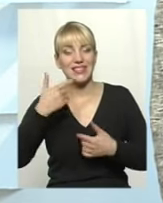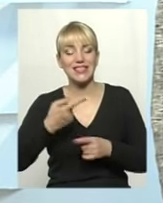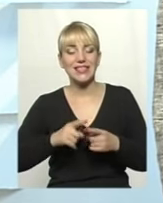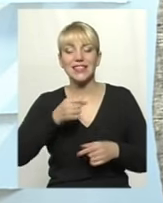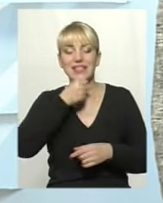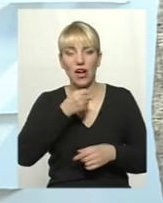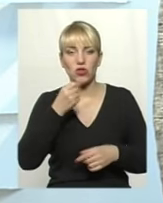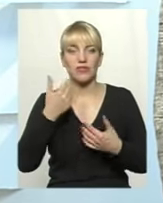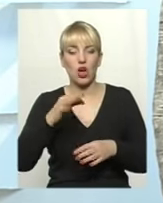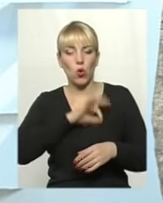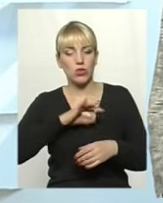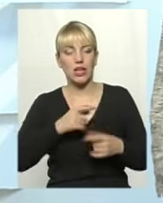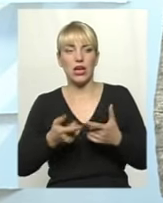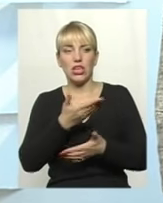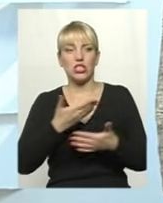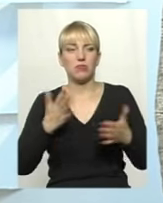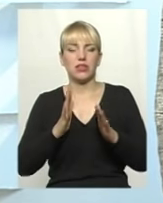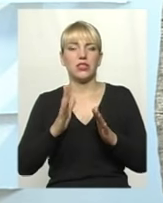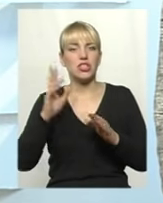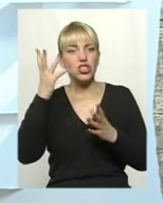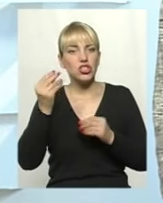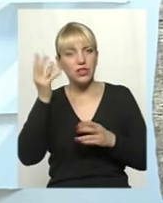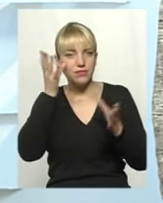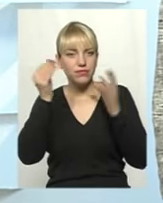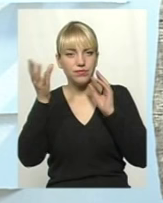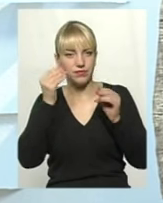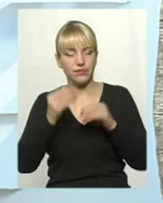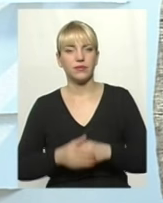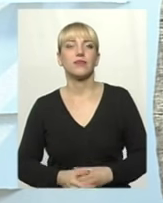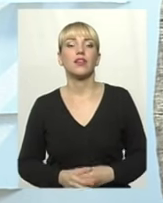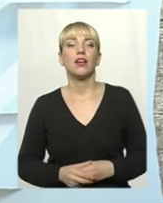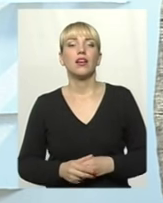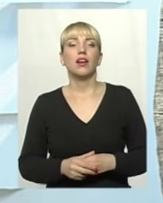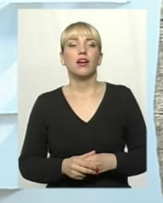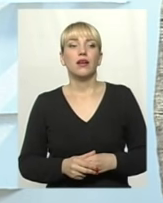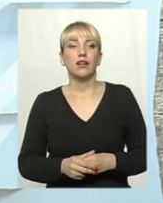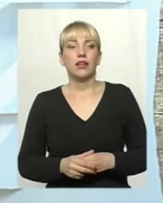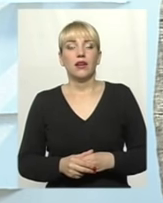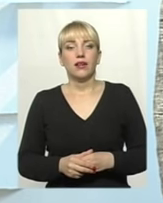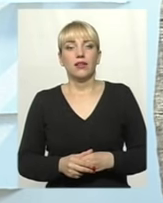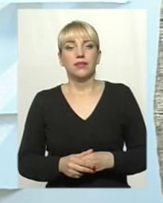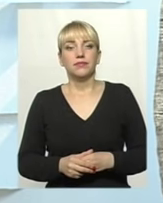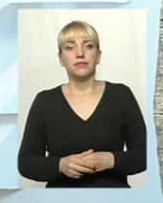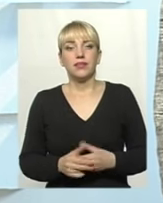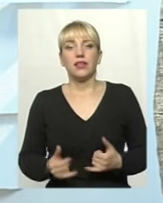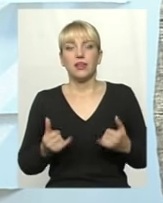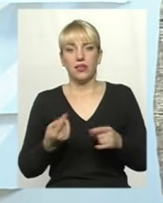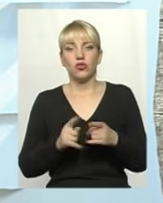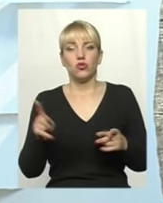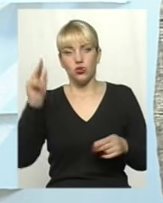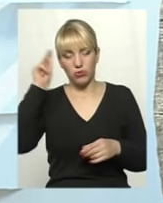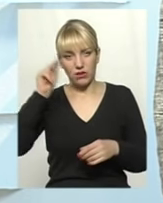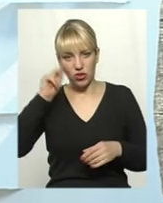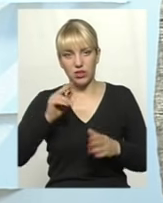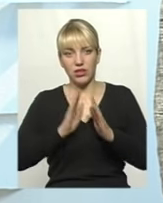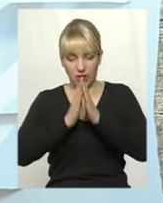ними користуватися? Чи ми поки що ще в процесі тому? Ну, от, ви знаєте, для того, щоб навчитися ниряти